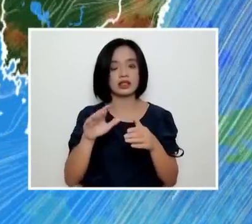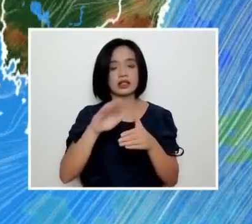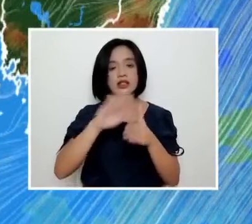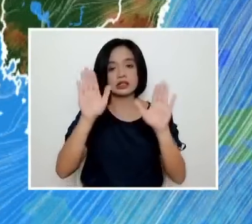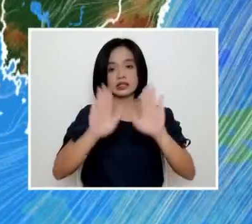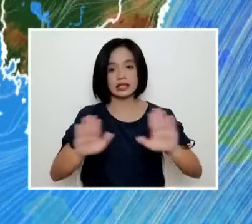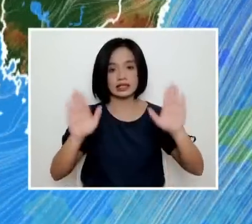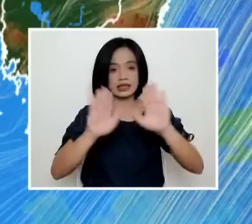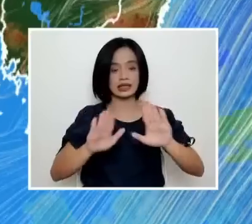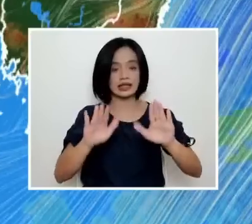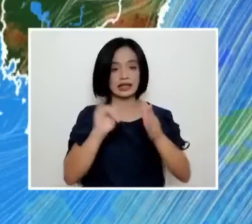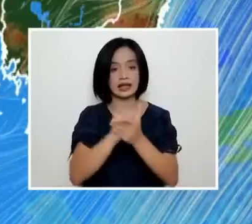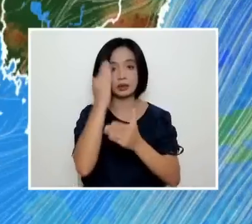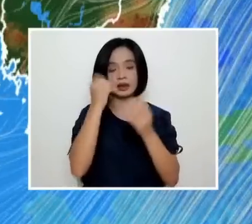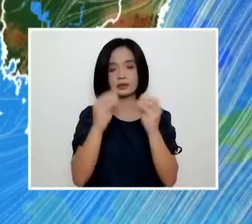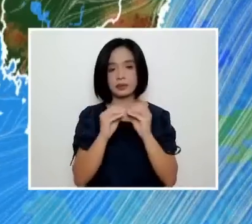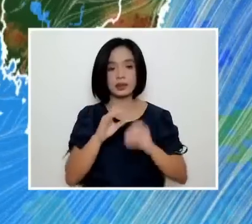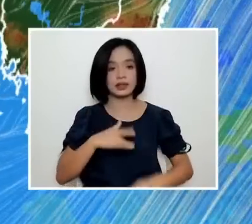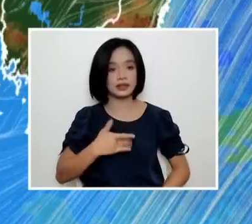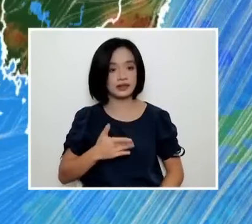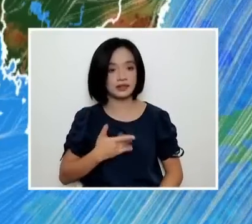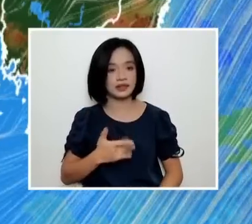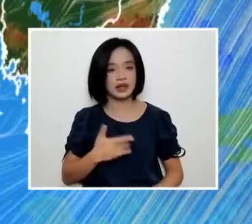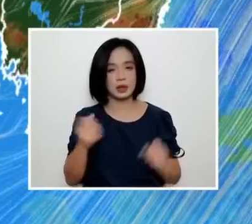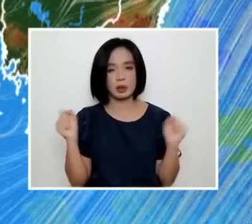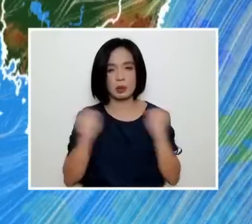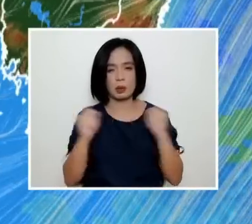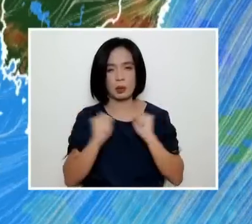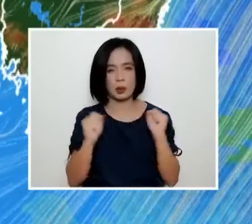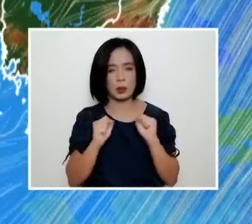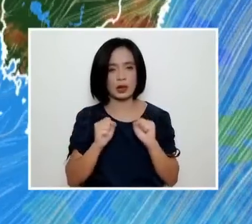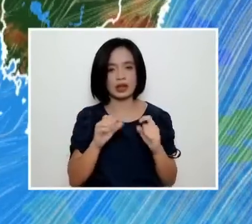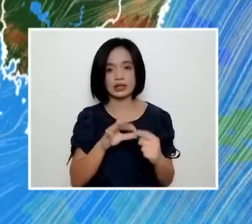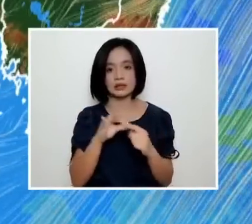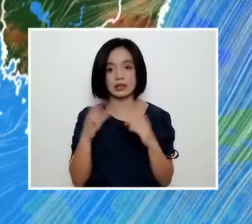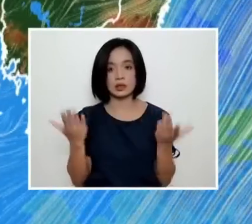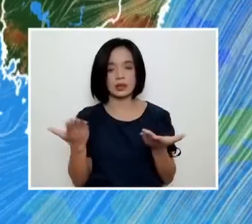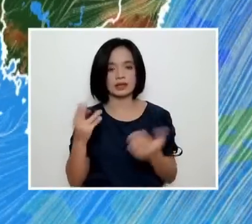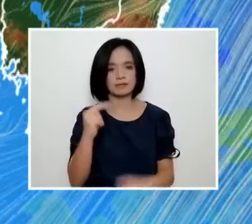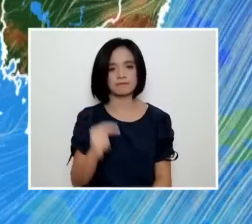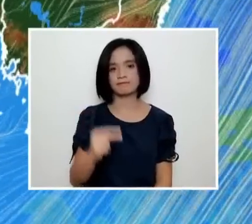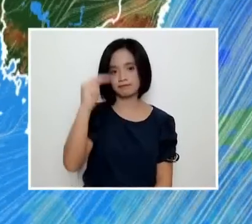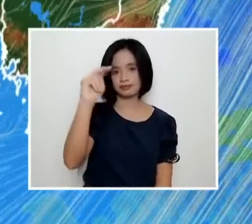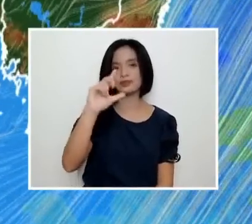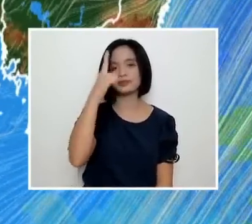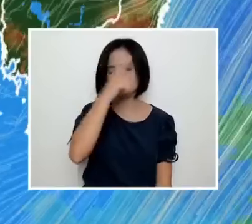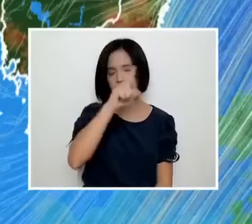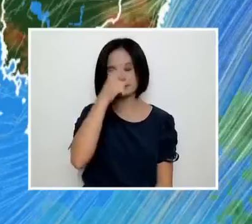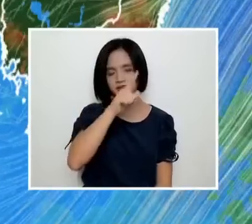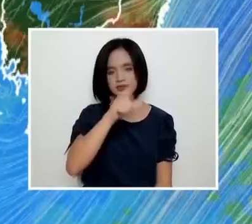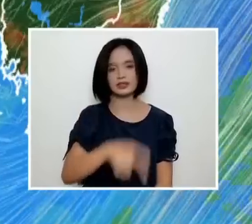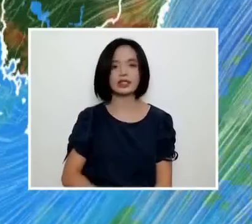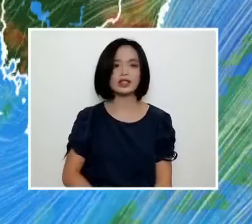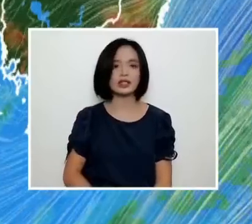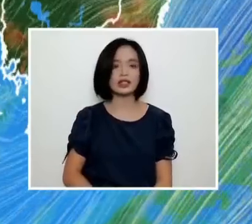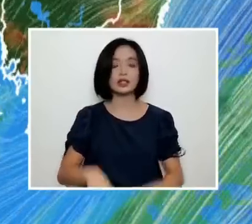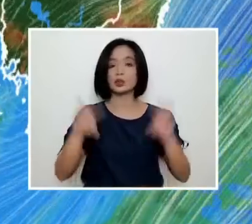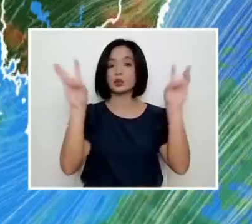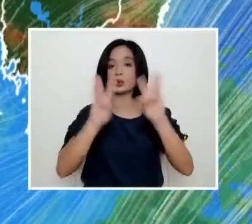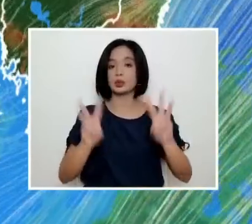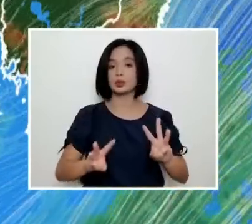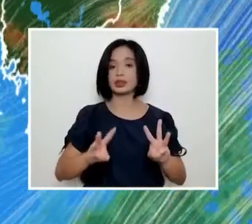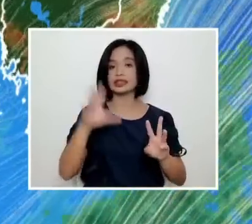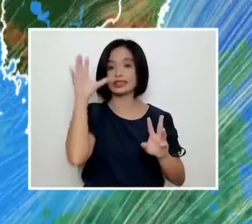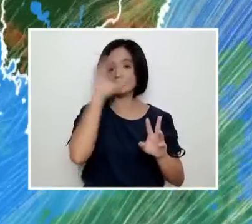bansa kaya mas mararamdaman din ang paglamig ng temperatura lalo na dyan sa Northern Luzon. Sa rainfall forecast ng The Weather Company para